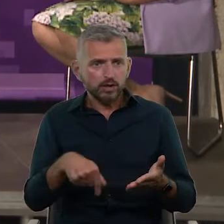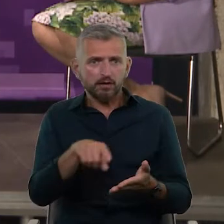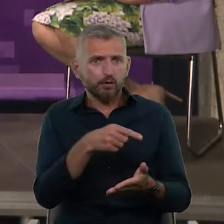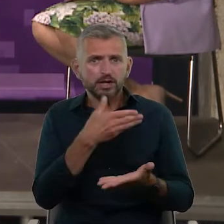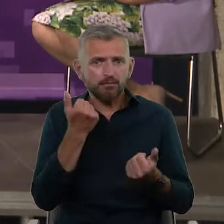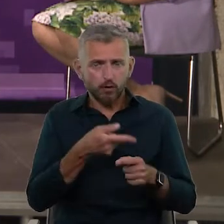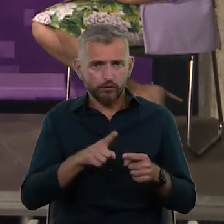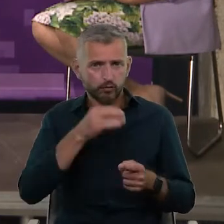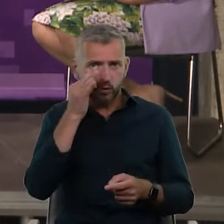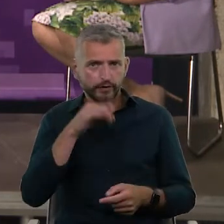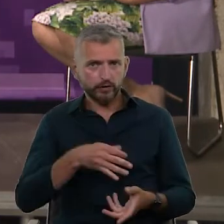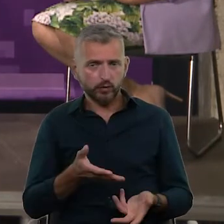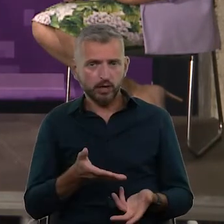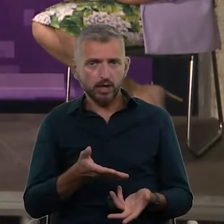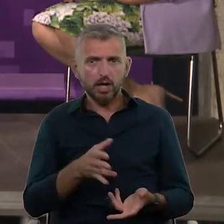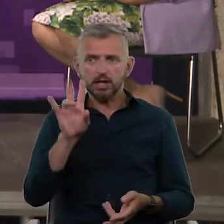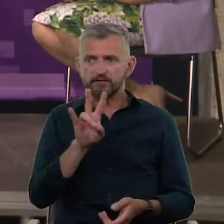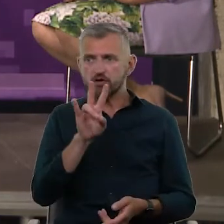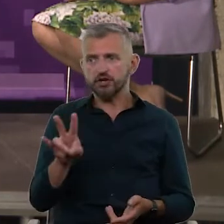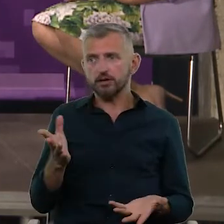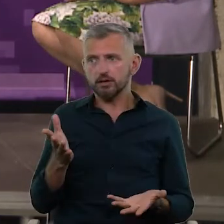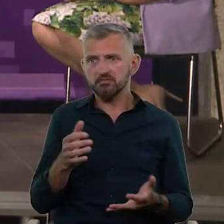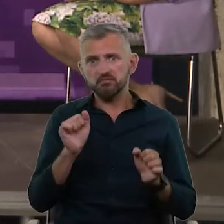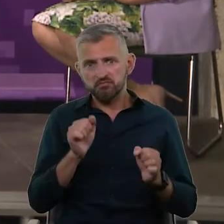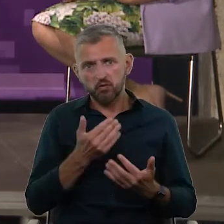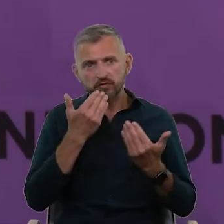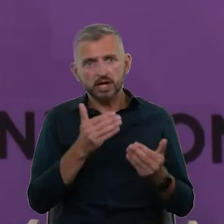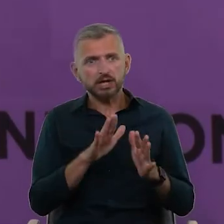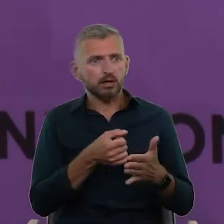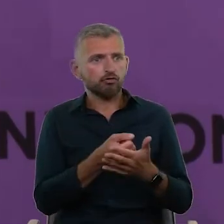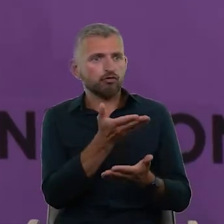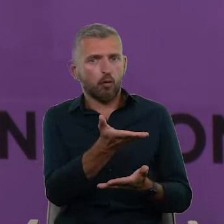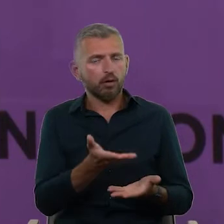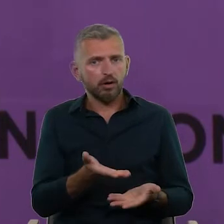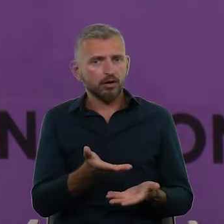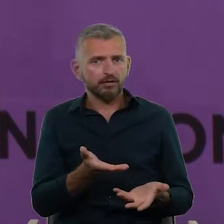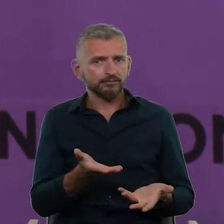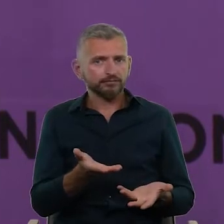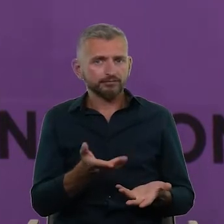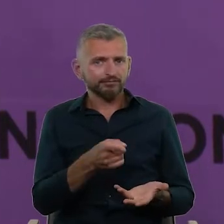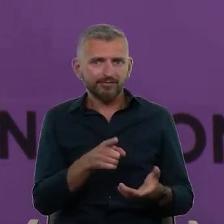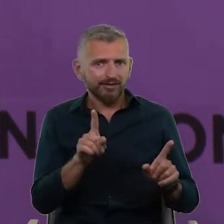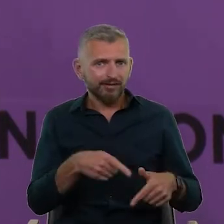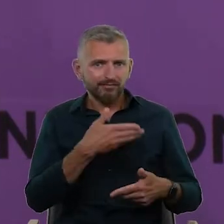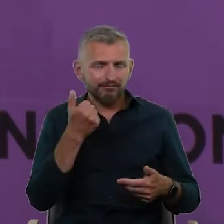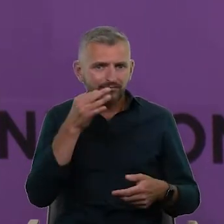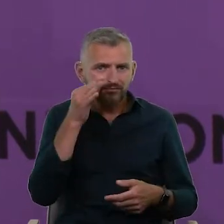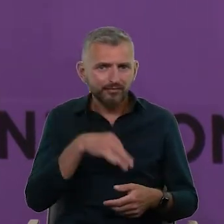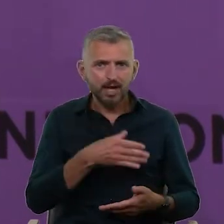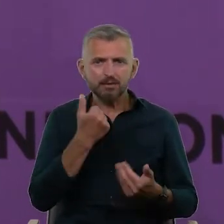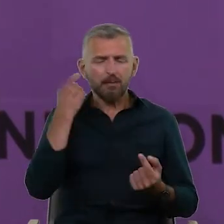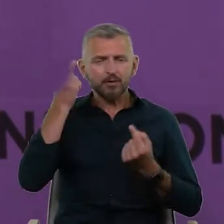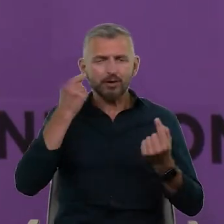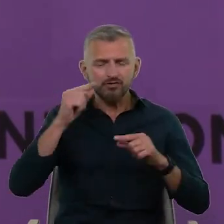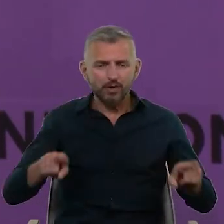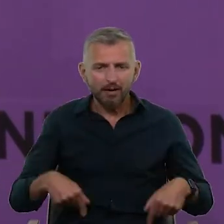цьому досвіду. Священник, ти можеш звертатися тільки до нього, вони теж, ну, тобто, немає якоїсь психологічної